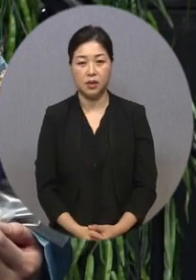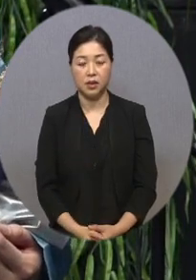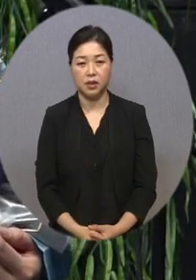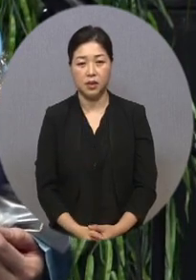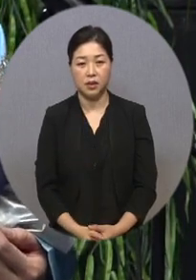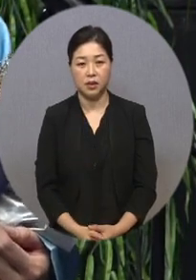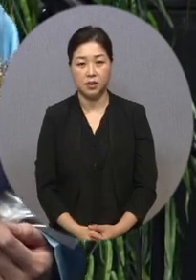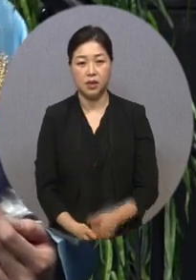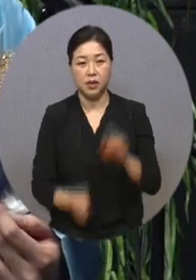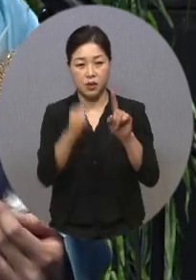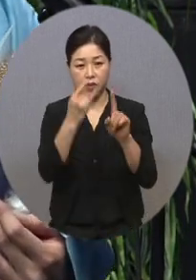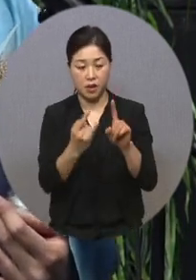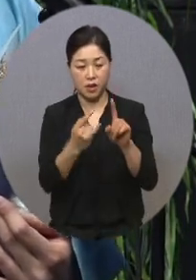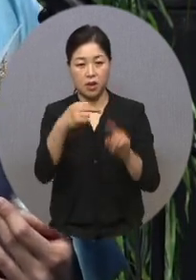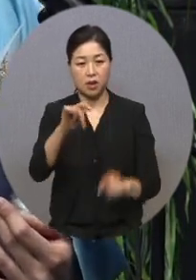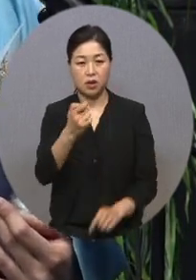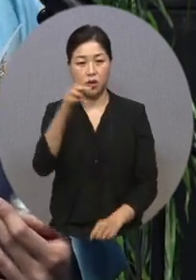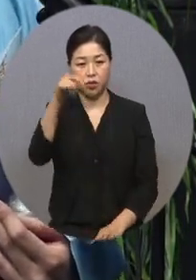제1회